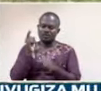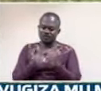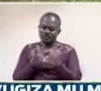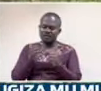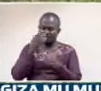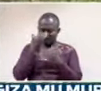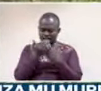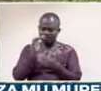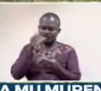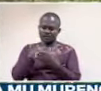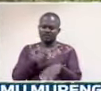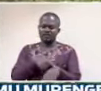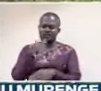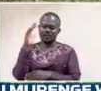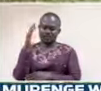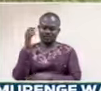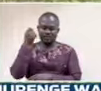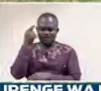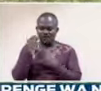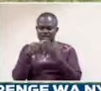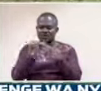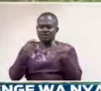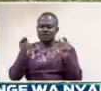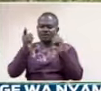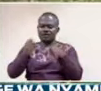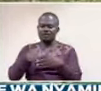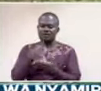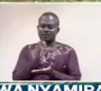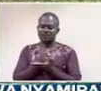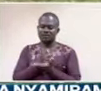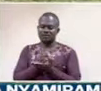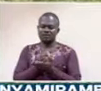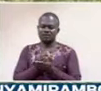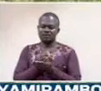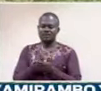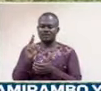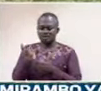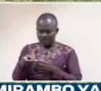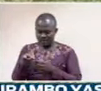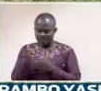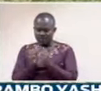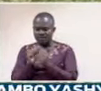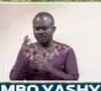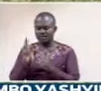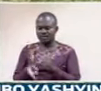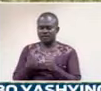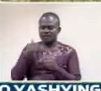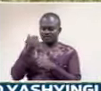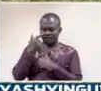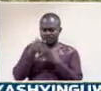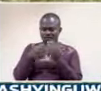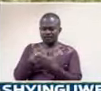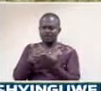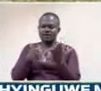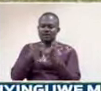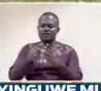kugera saa sita, ubwo kandi umurima ujyamo ubukombe 12 bw'ibihumbi 12 ugasanga rero wajya no